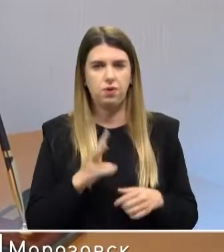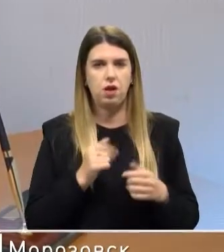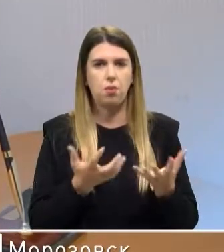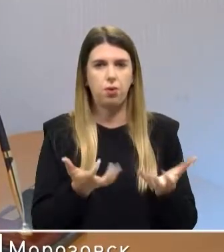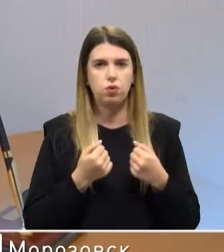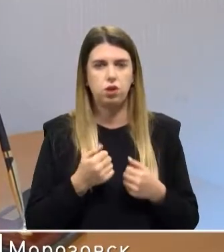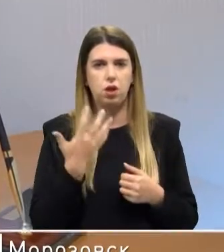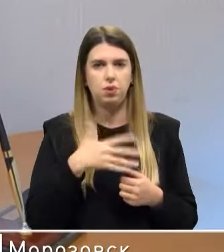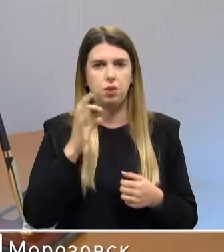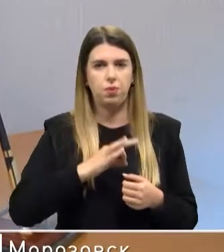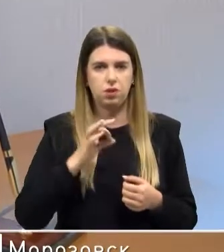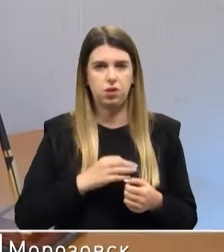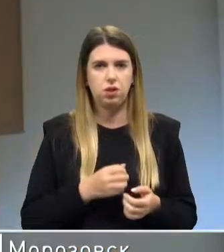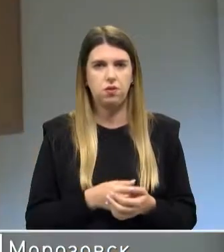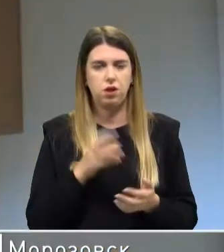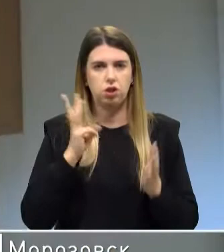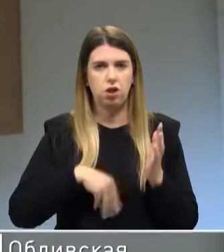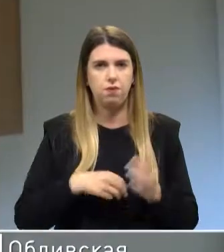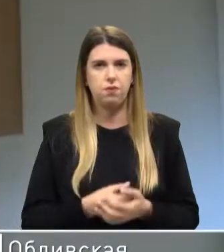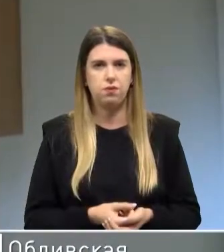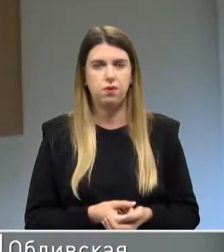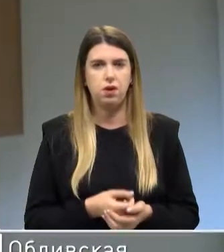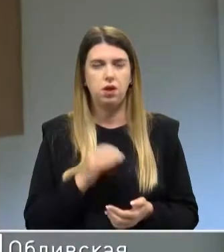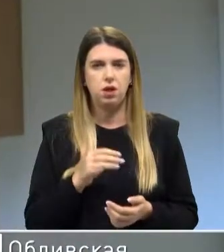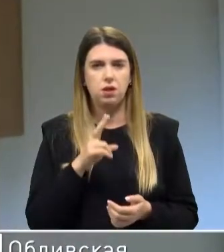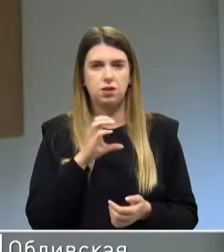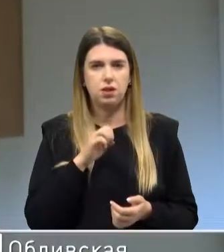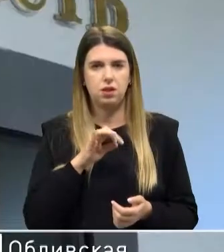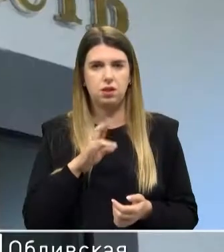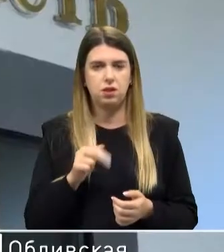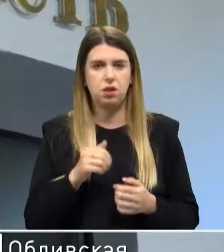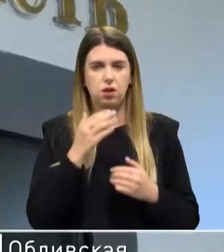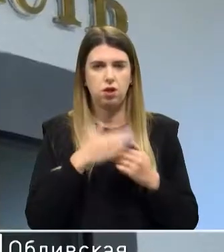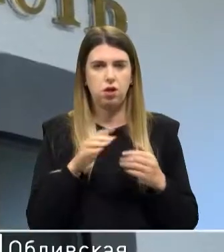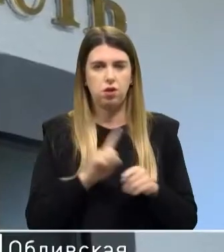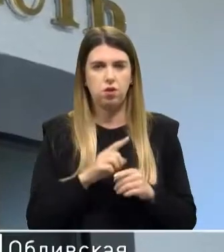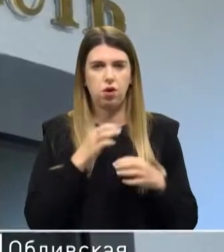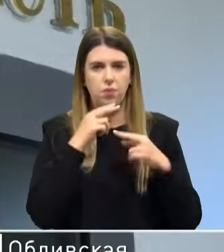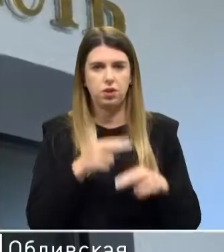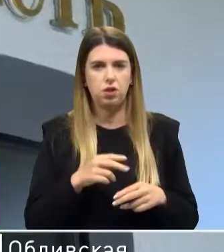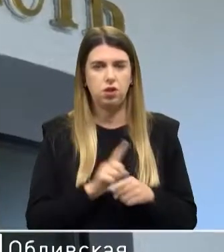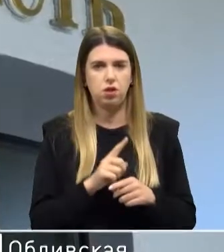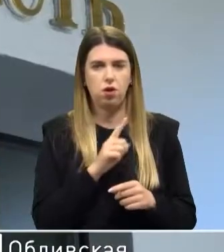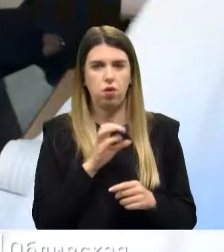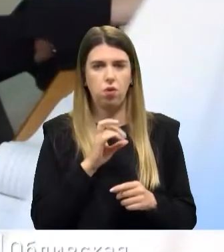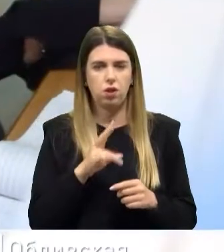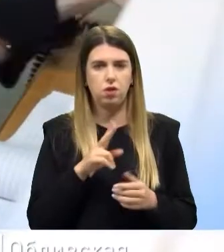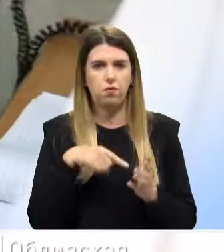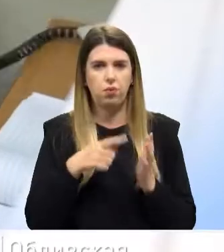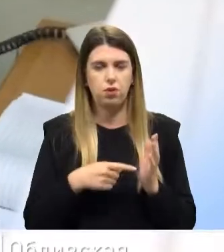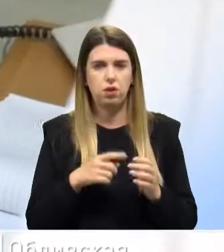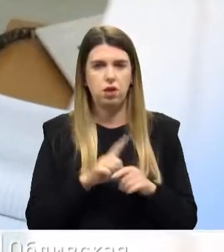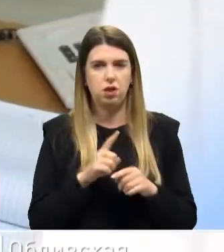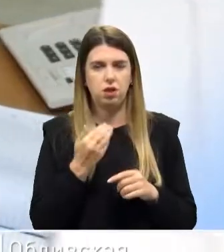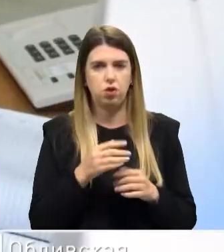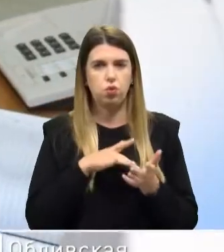получение 50% штрафа. Кстати, по статистике, наибольшее количество обращений в правоохранительные органы по вопросам